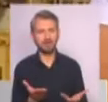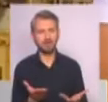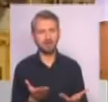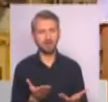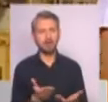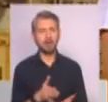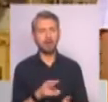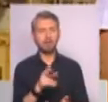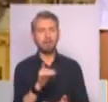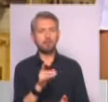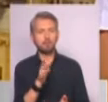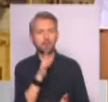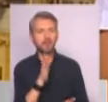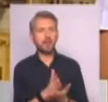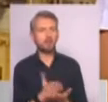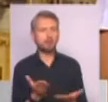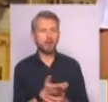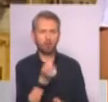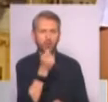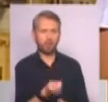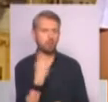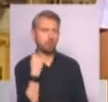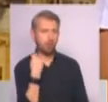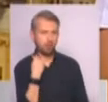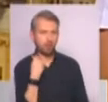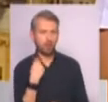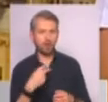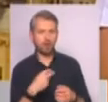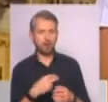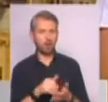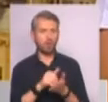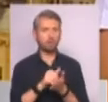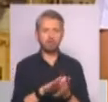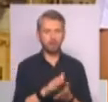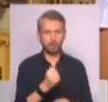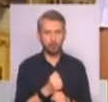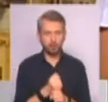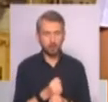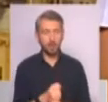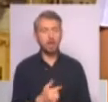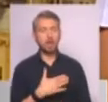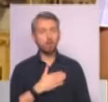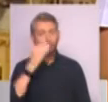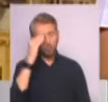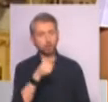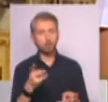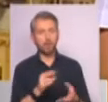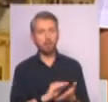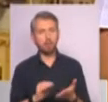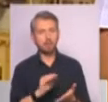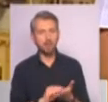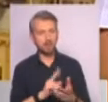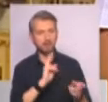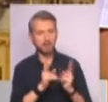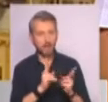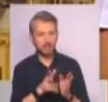при наявності якогось там копієчного боргу, там не розбираючись в нього, відмовляють це робити. Як на мене, тут треба писати